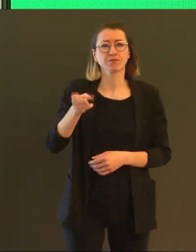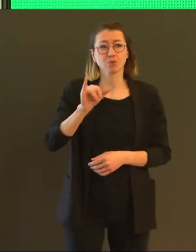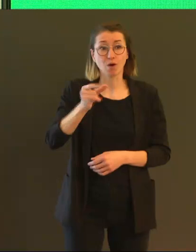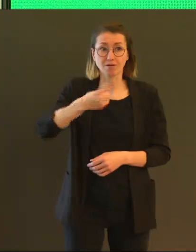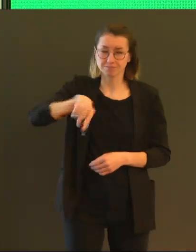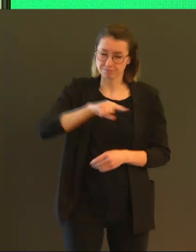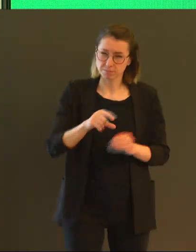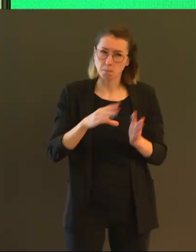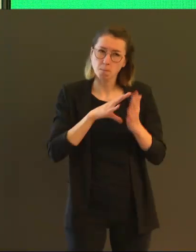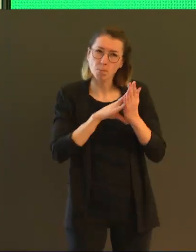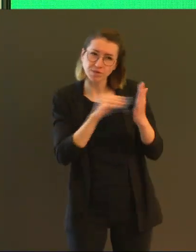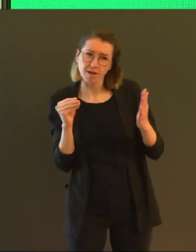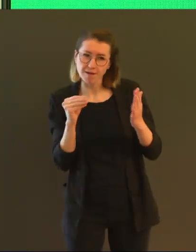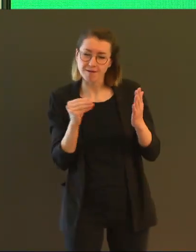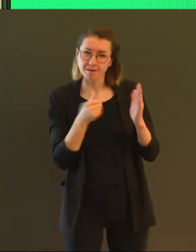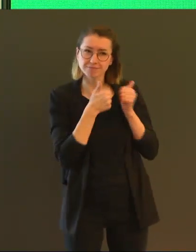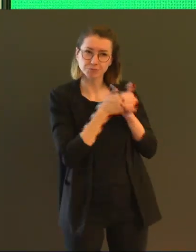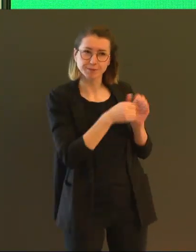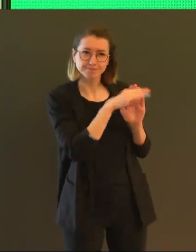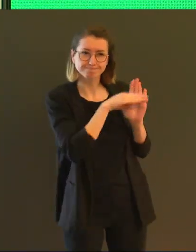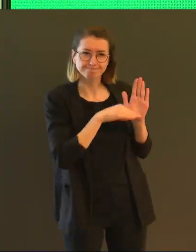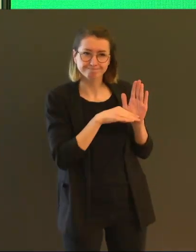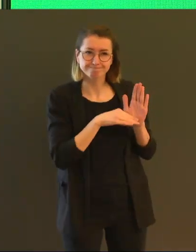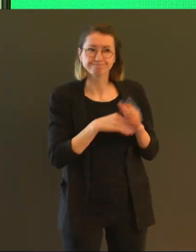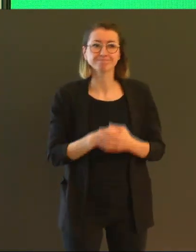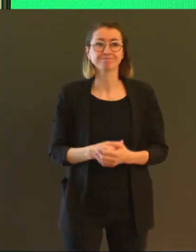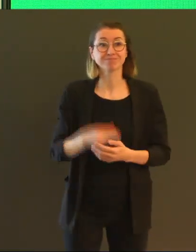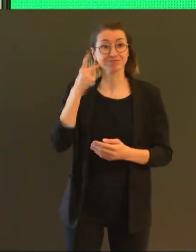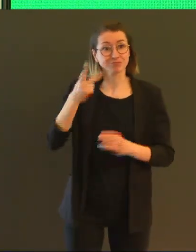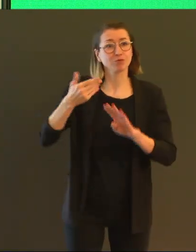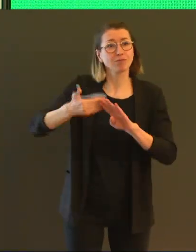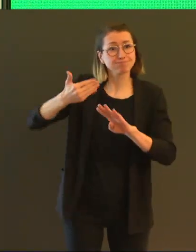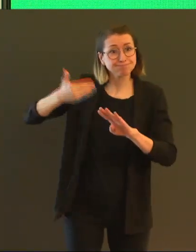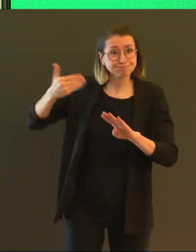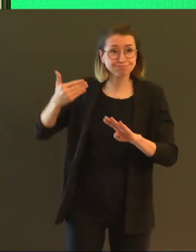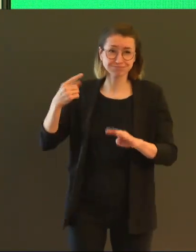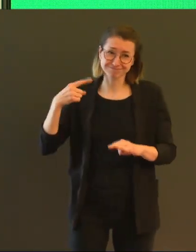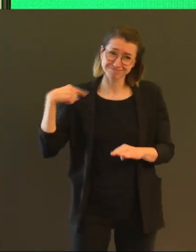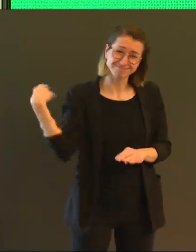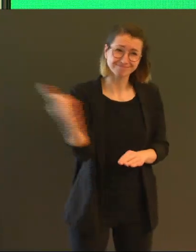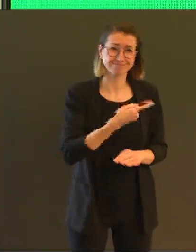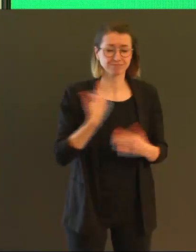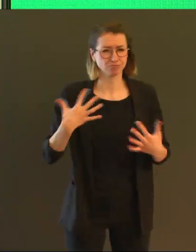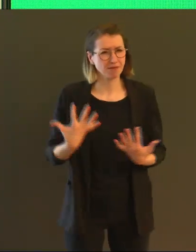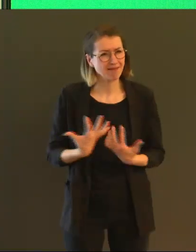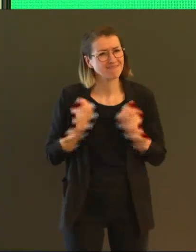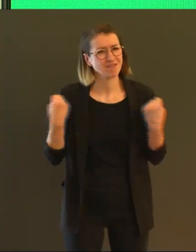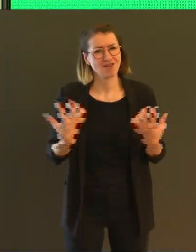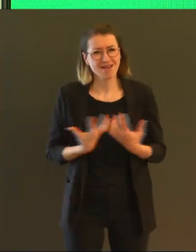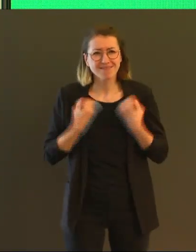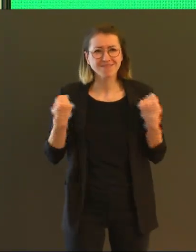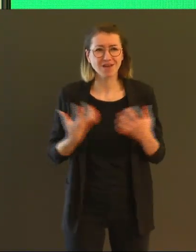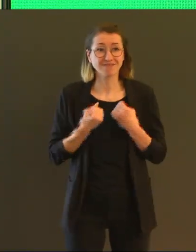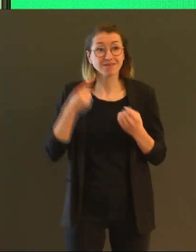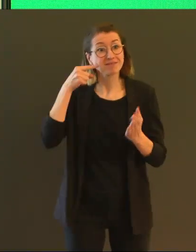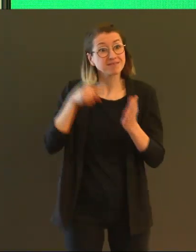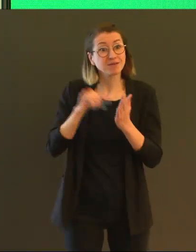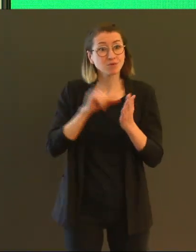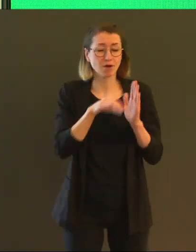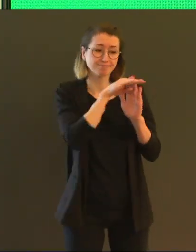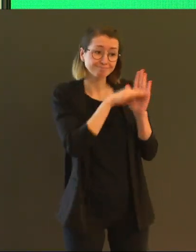derniers jours, nous l'avons tous constaté, tout le monde fait beaucoup d'efforts pour pouvoir respecter au mieux ces consignes. Ayons confiance